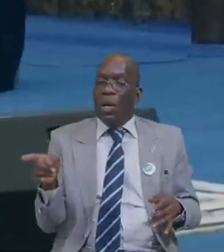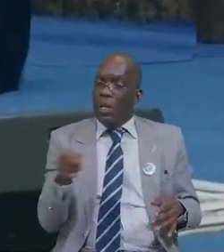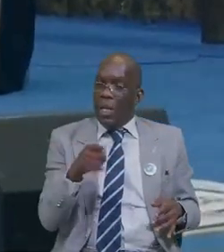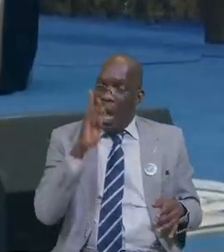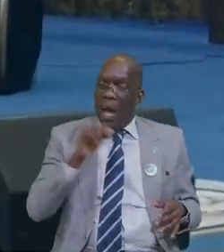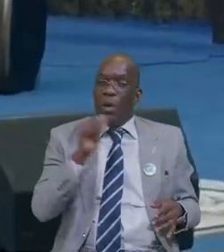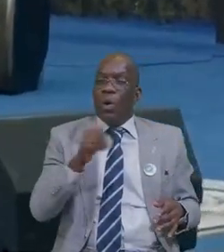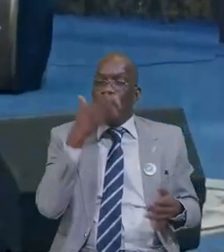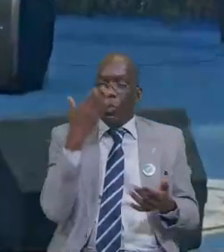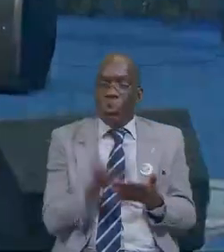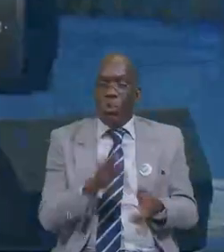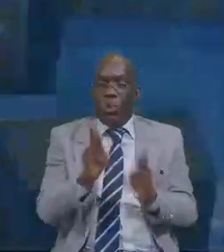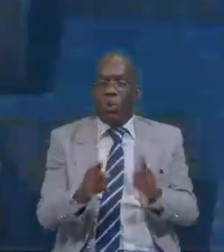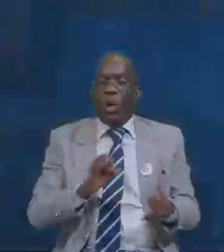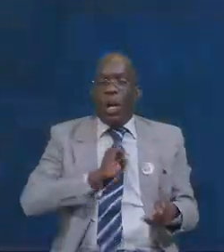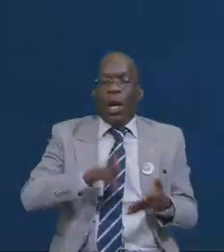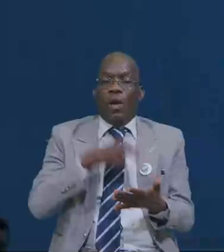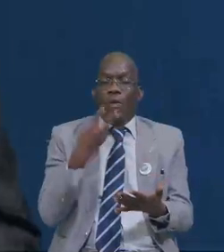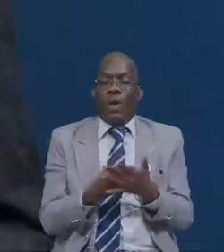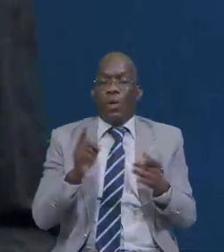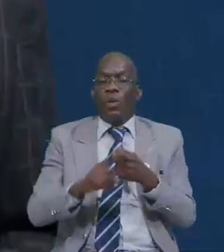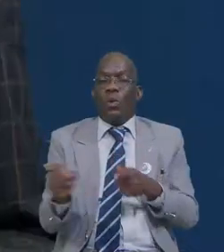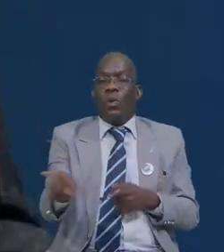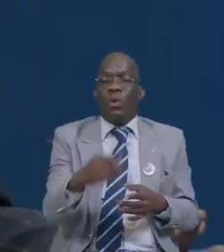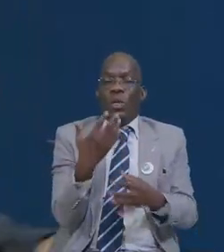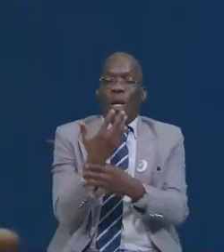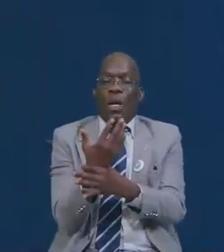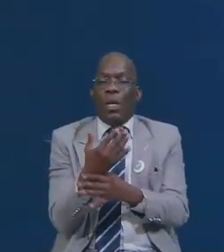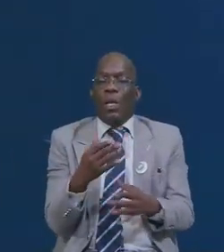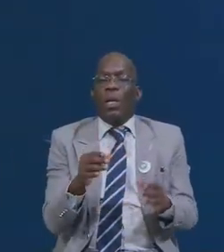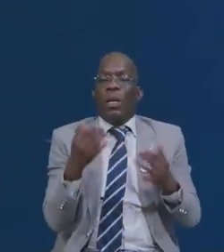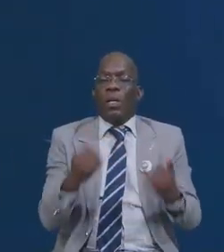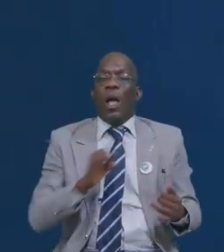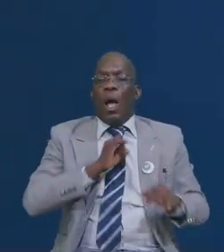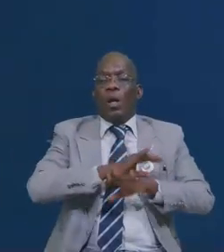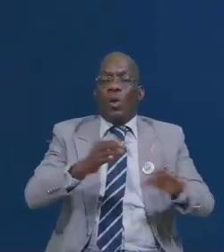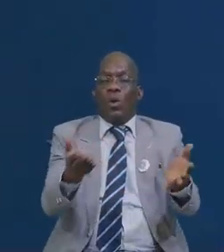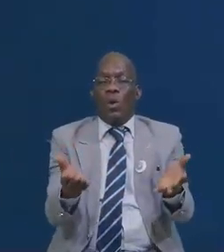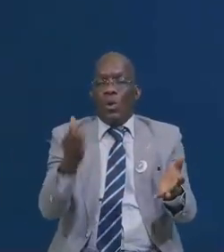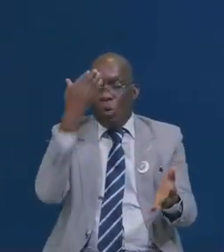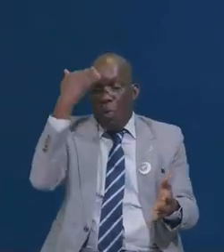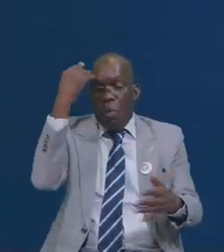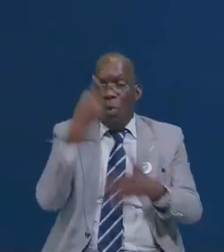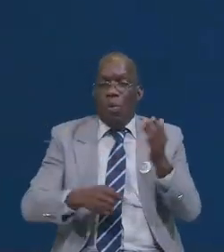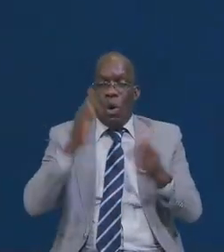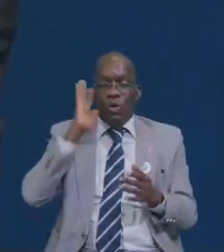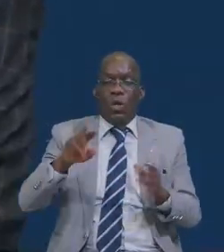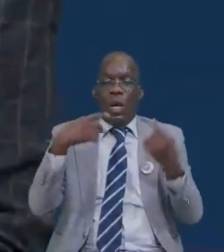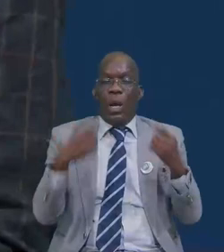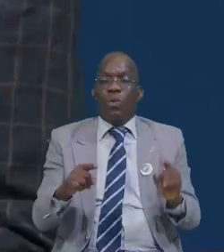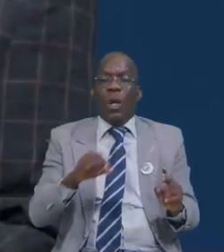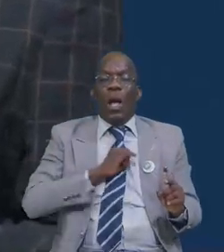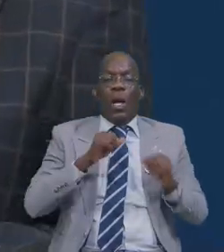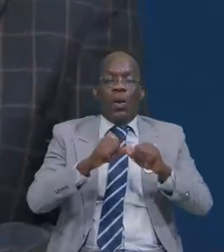bonnes personnes, des gens propres. Je suis tombé dans leurs mains. Maintenant, je ne sais plus ce qui va m'arriver encore hein, parce